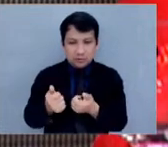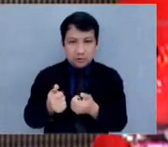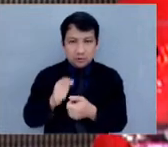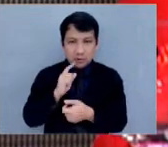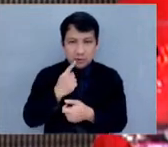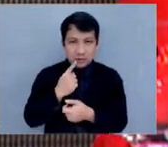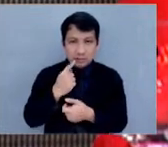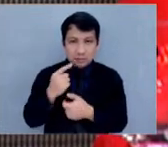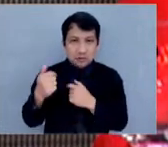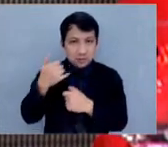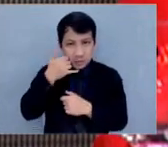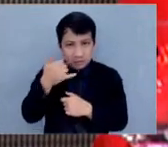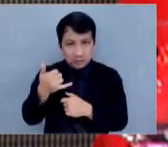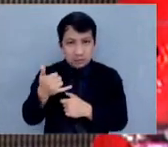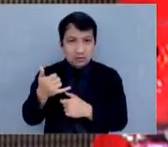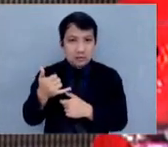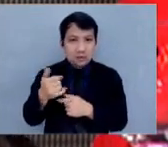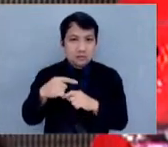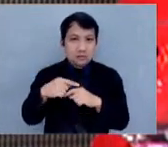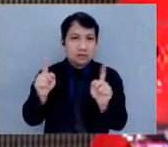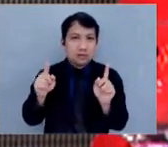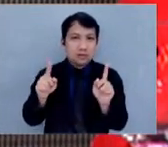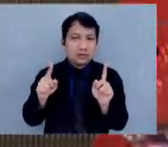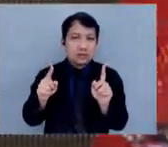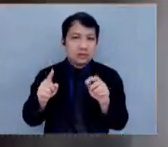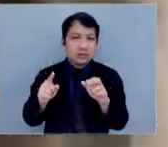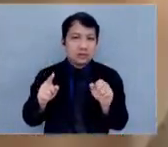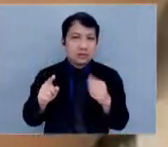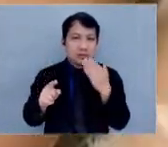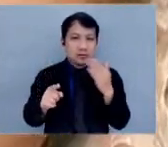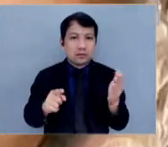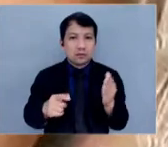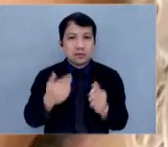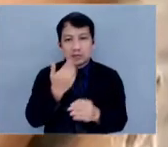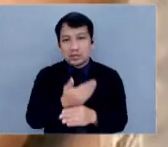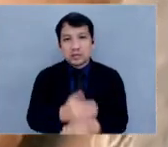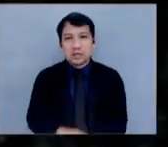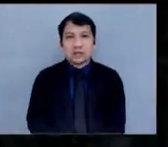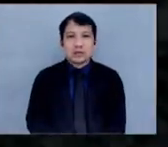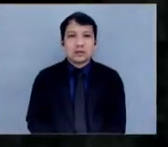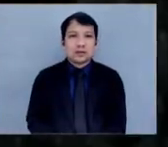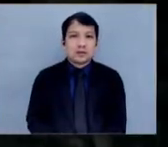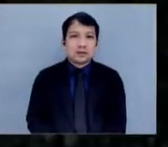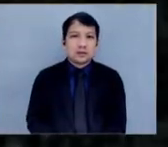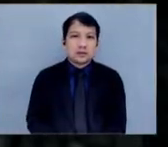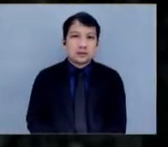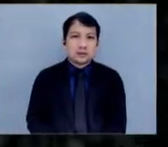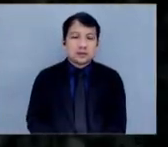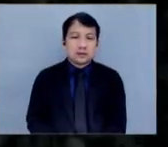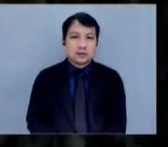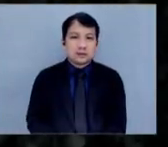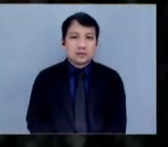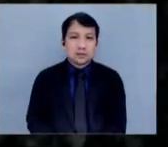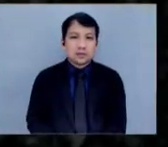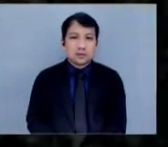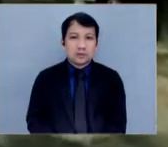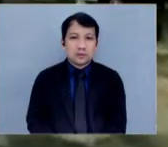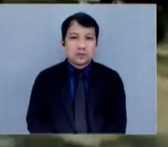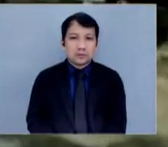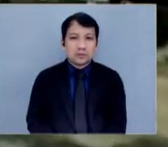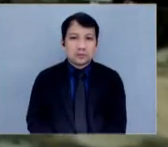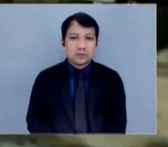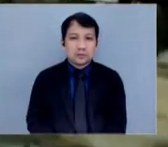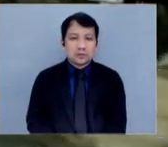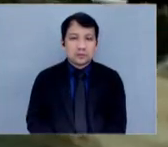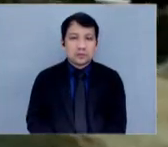call. Kunyari, magkaiba kami ng unit, so thank you. Speaking of big scenes, maniling ang pamilya niya para